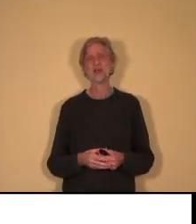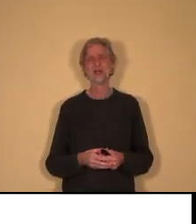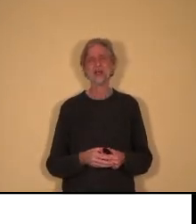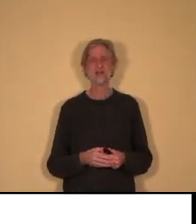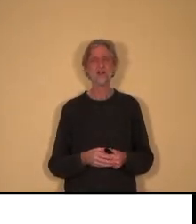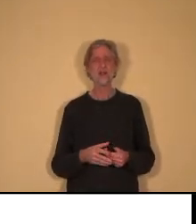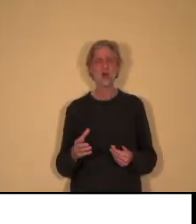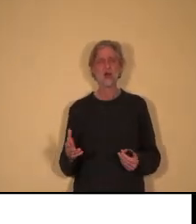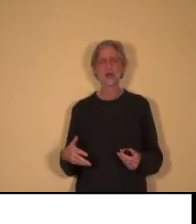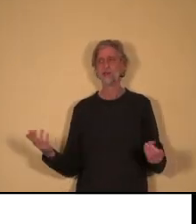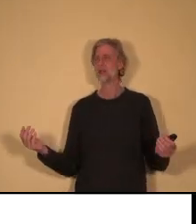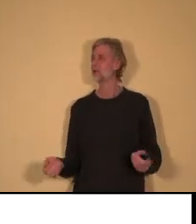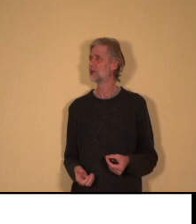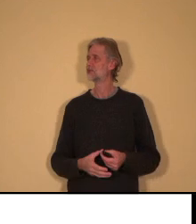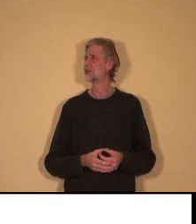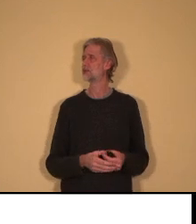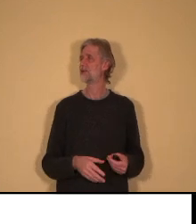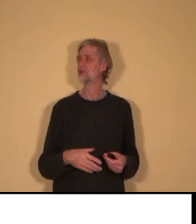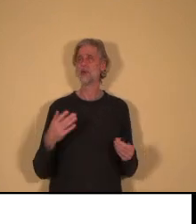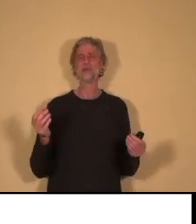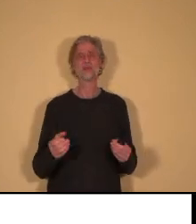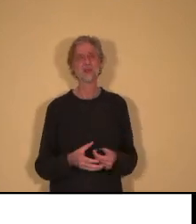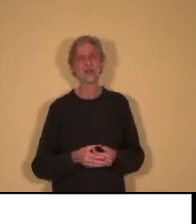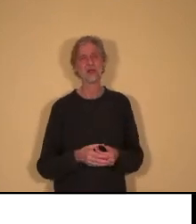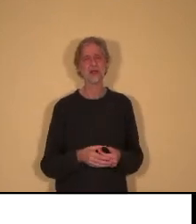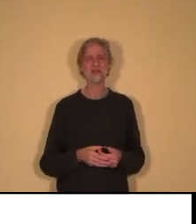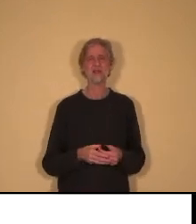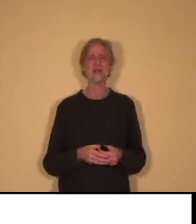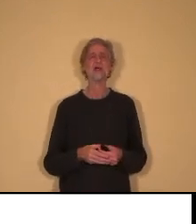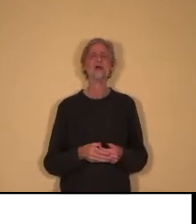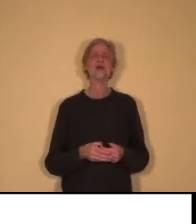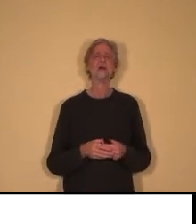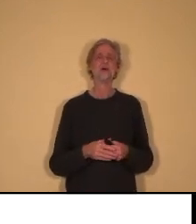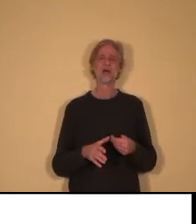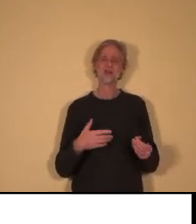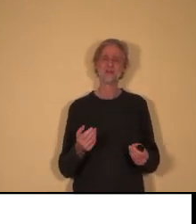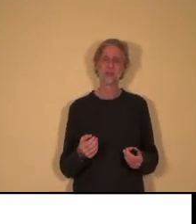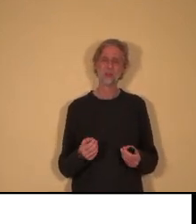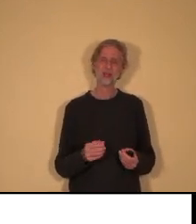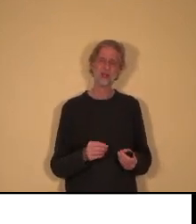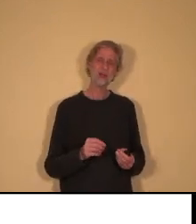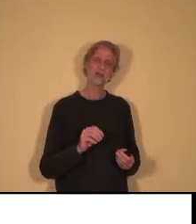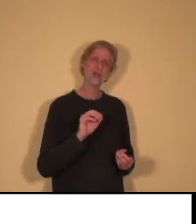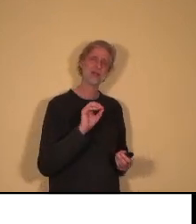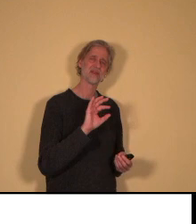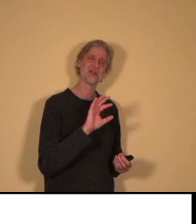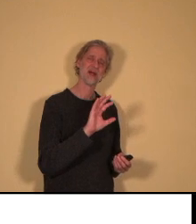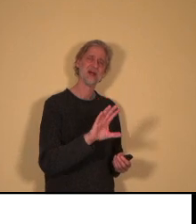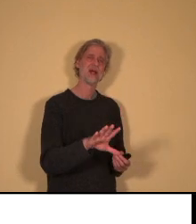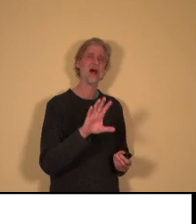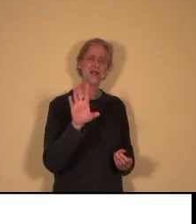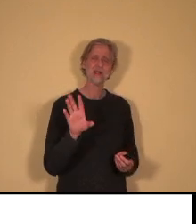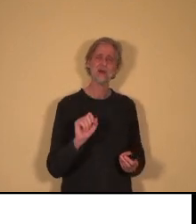Prozesses entziehen, können wir nicht einfach das CO2, was in der Luft ist, entziehen. Und da ist das Problem natürlich, dass